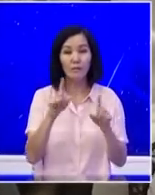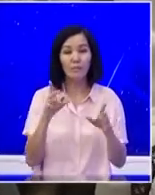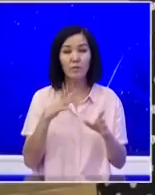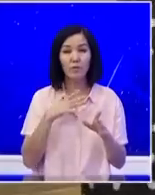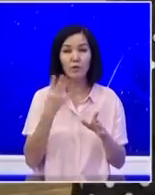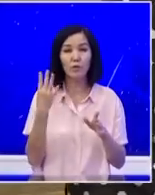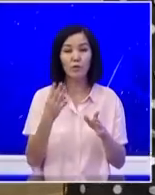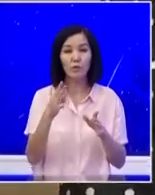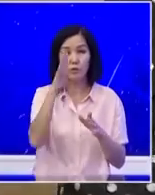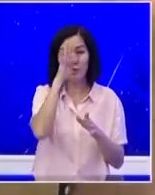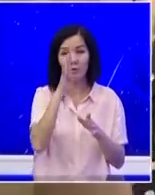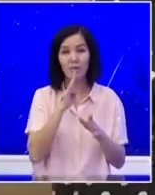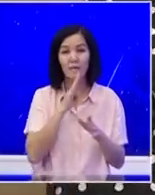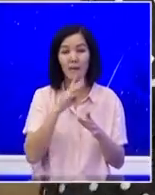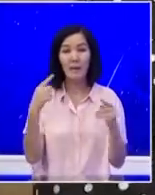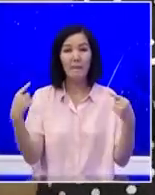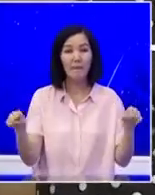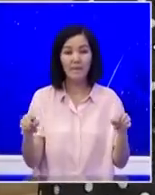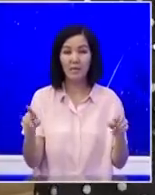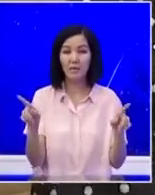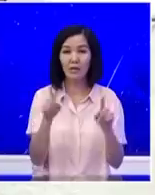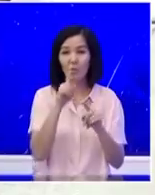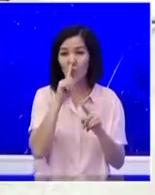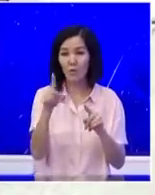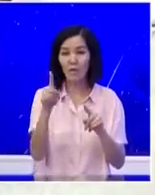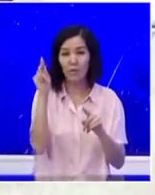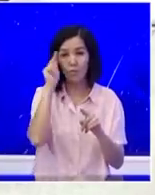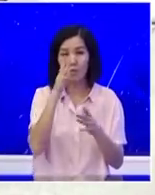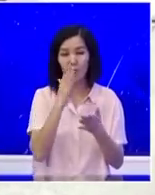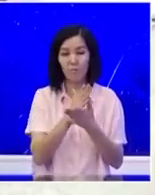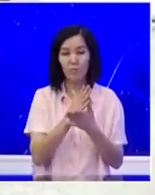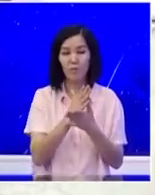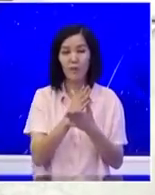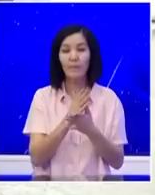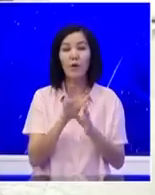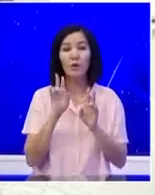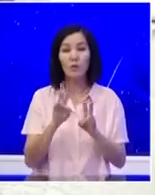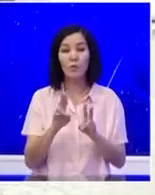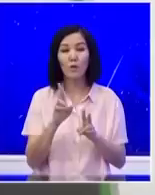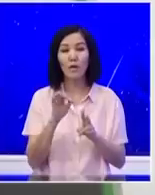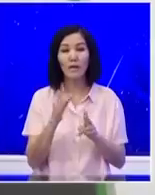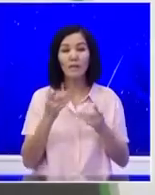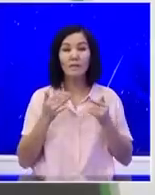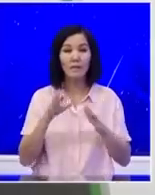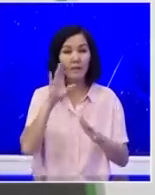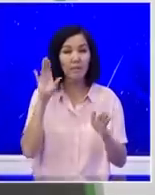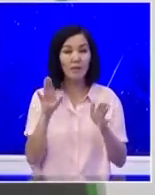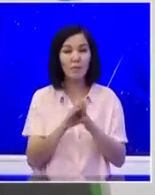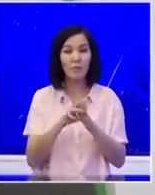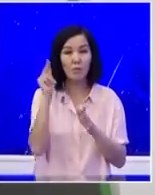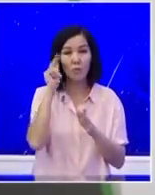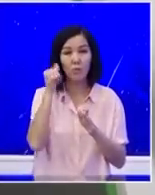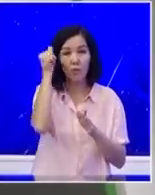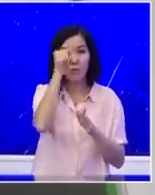Олар 4-90-ды мүлден басқа форматта. Басқа жағдайда қарсаламыз деп ойламаған. Десе де карантин талабына көнді. Оқу жылын